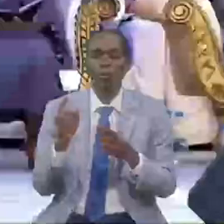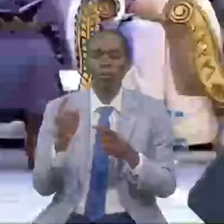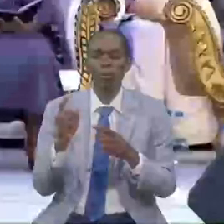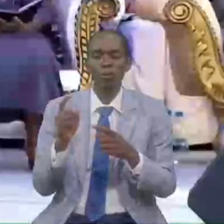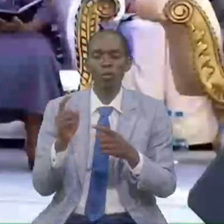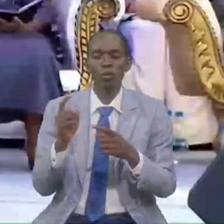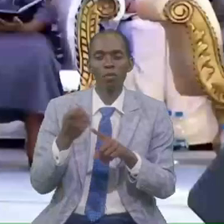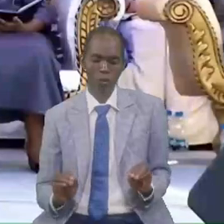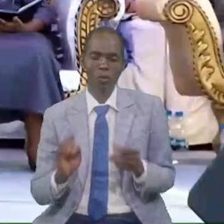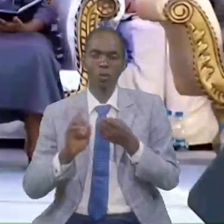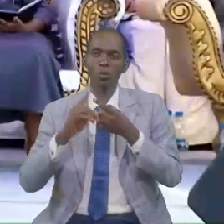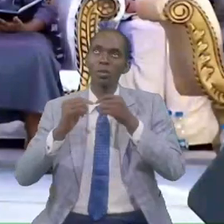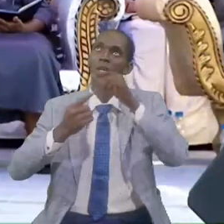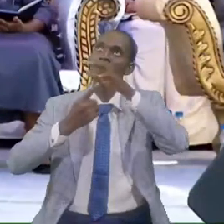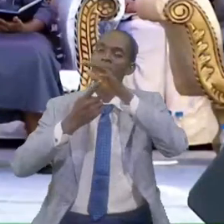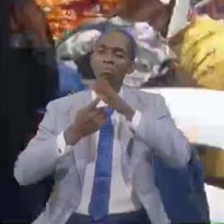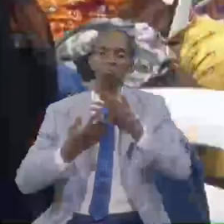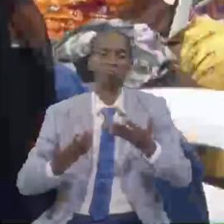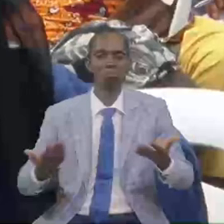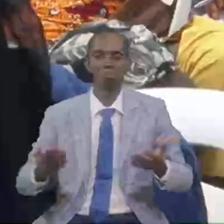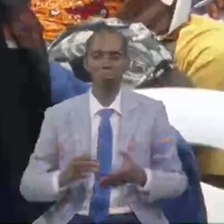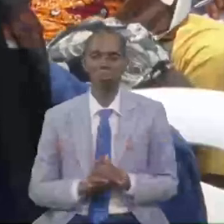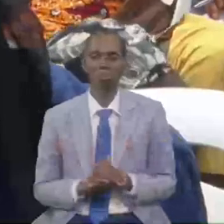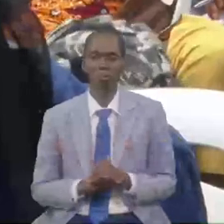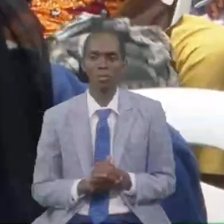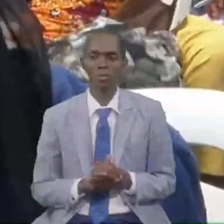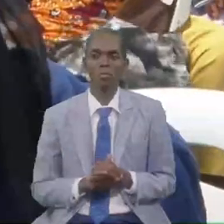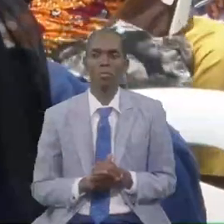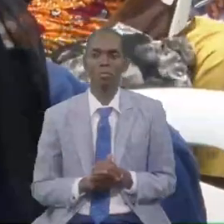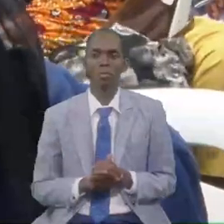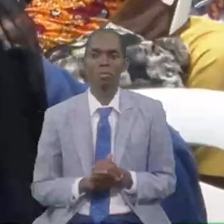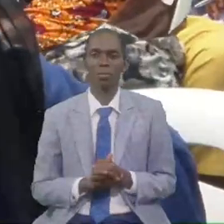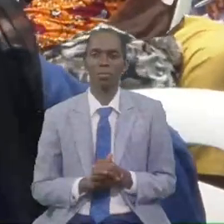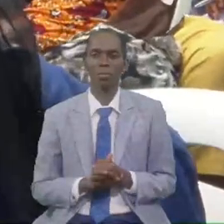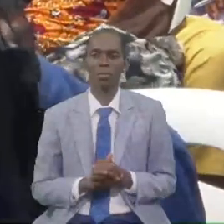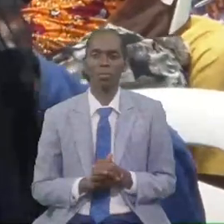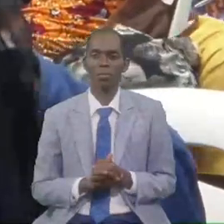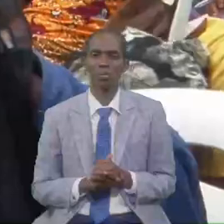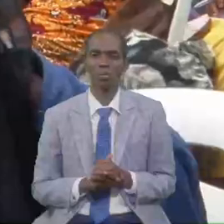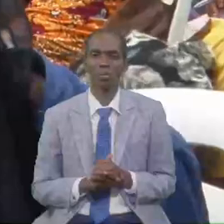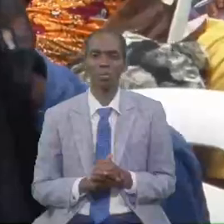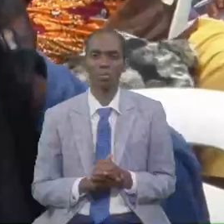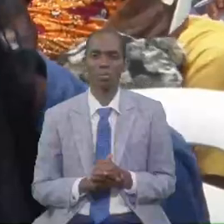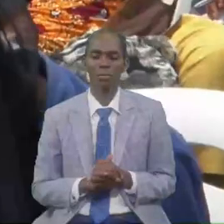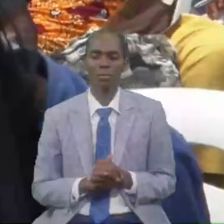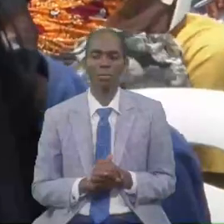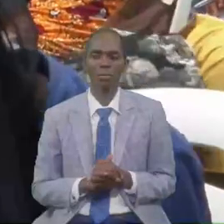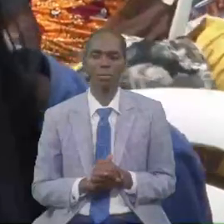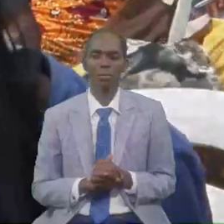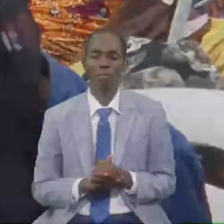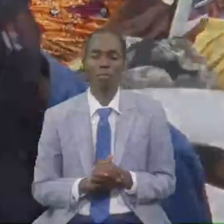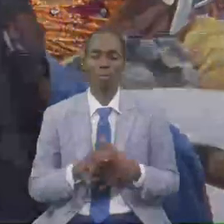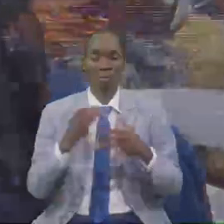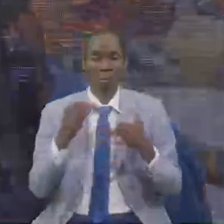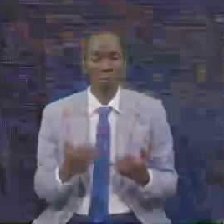Et donc, ce n'est pas ce qui nous divertit, ce qui nous fait rire, nous fait sauter. Non, se concentrer sur ce qui est